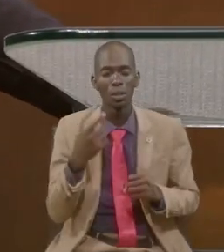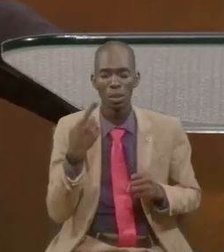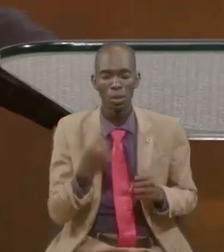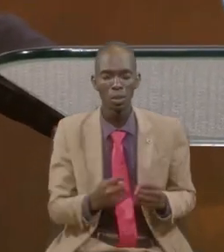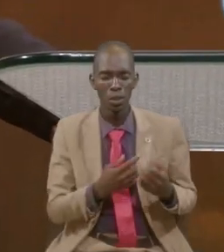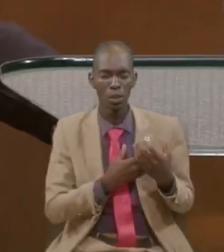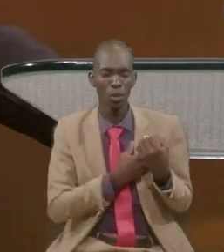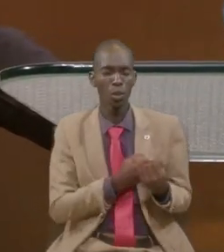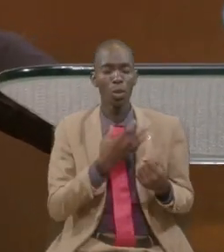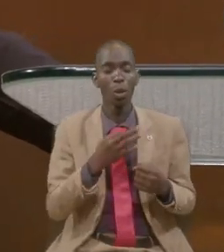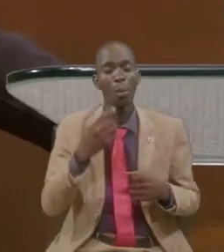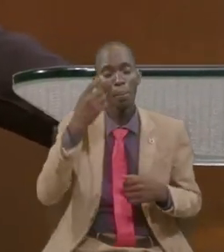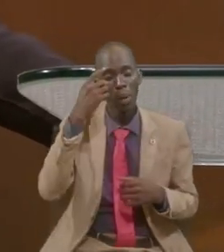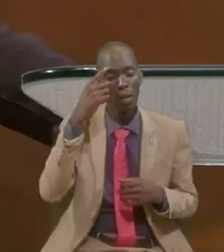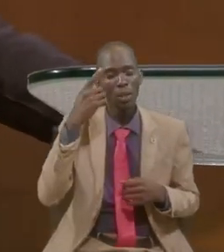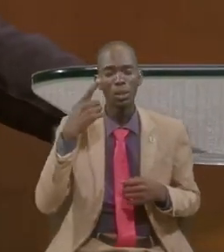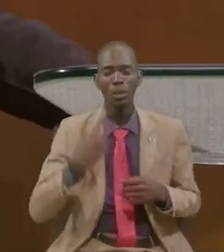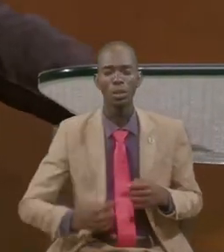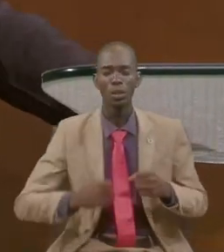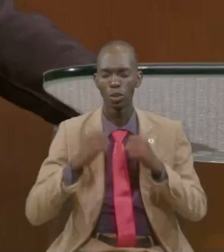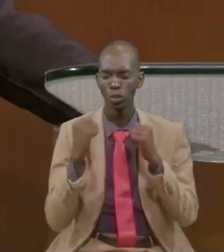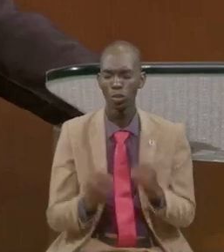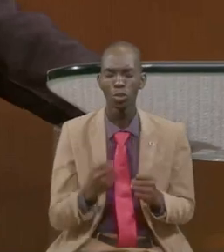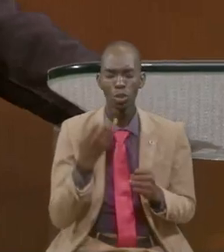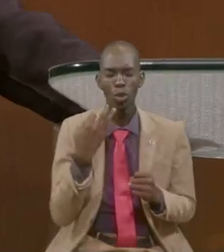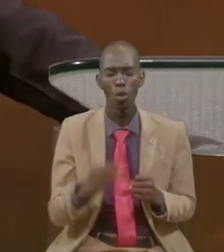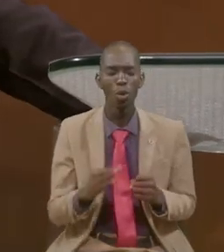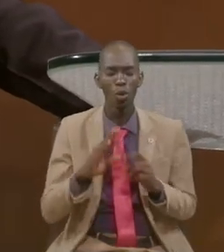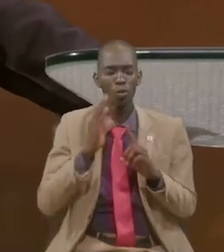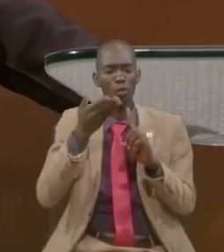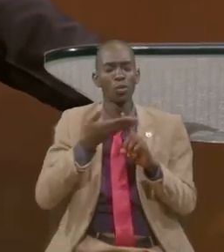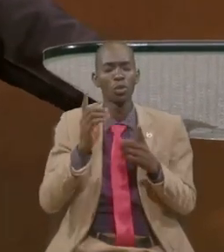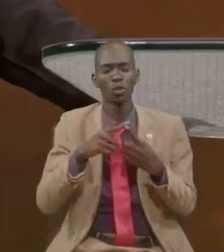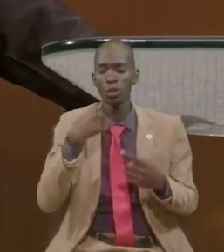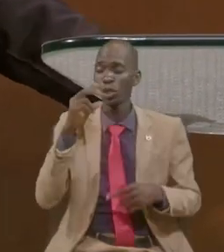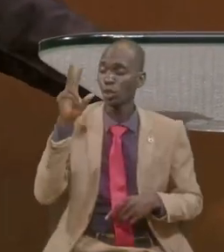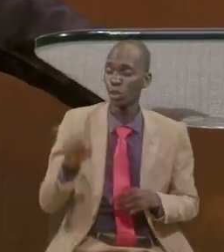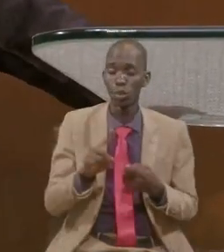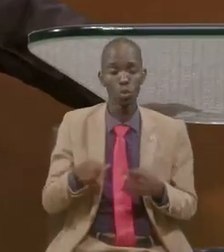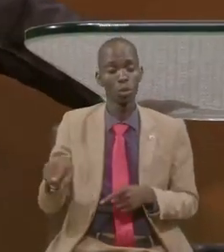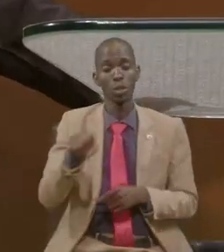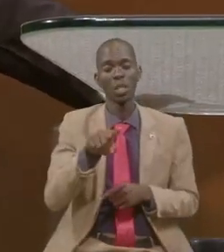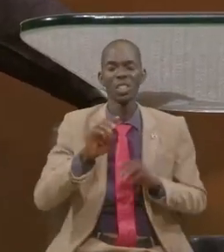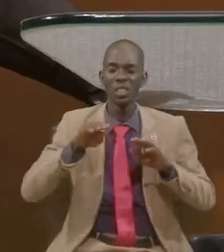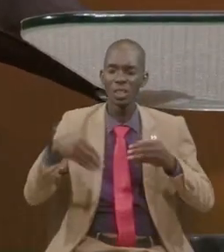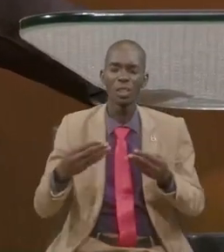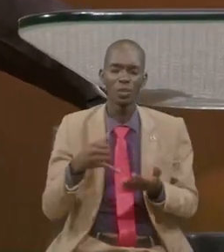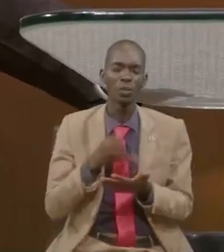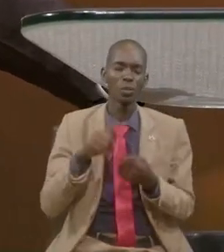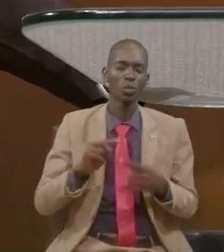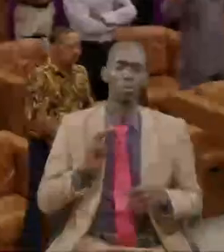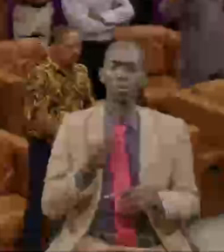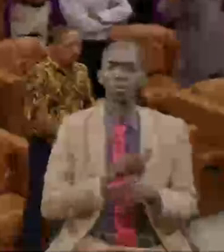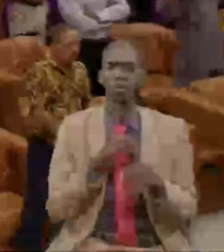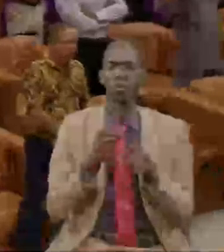le courage d'esprit, l'épine dorsale de conviction pour dire non à ces gens-là. Donne cela